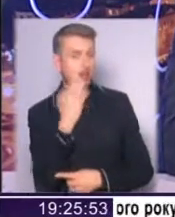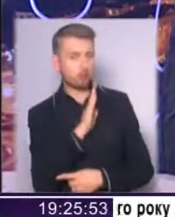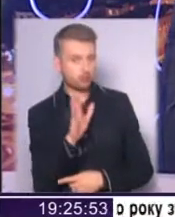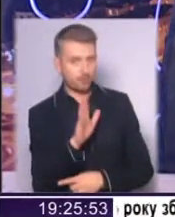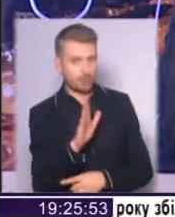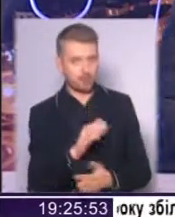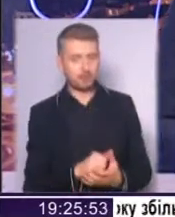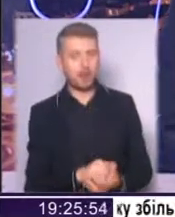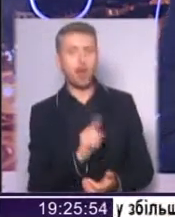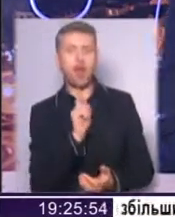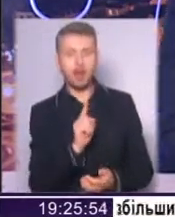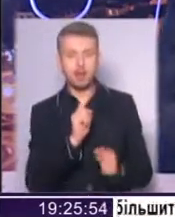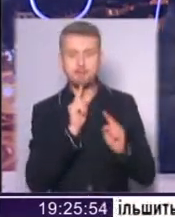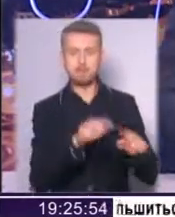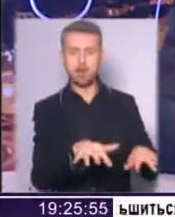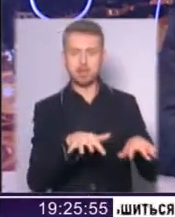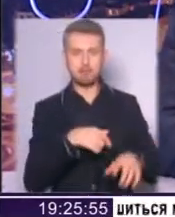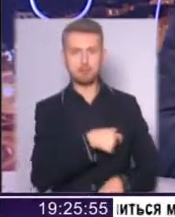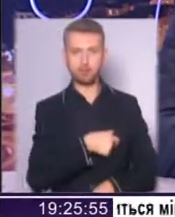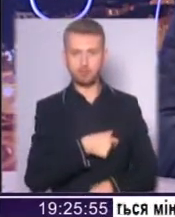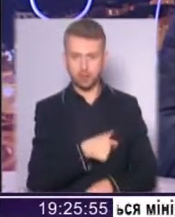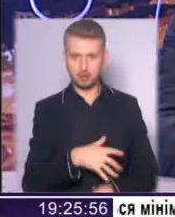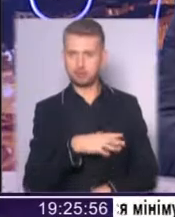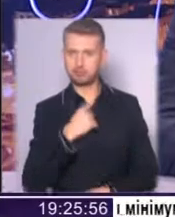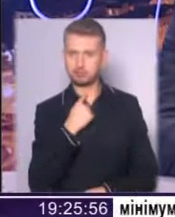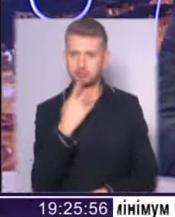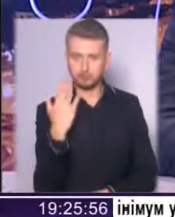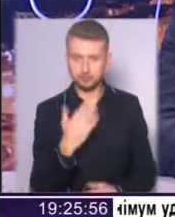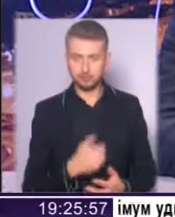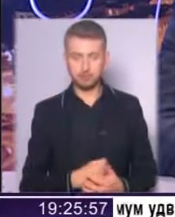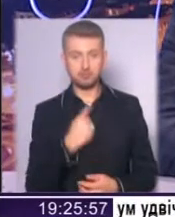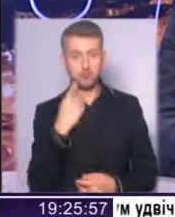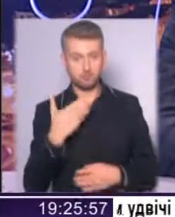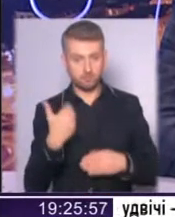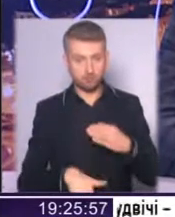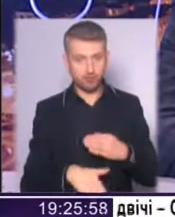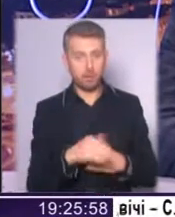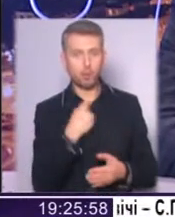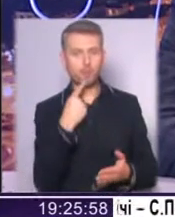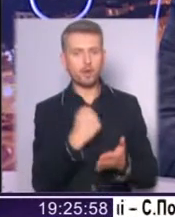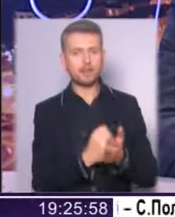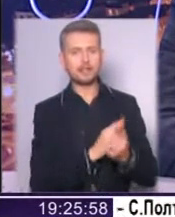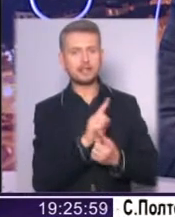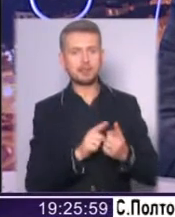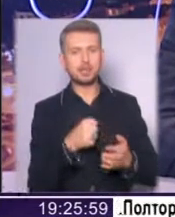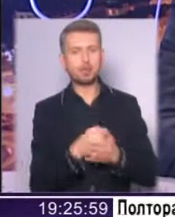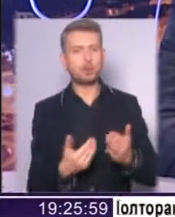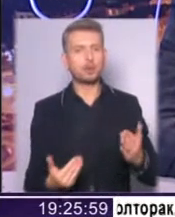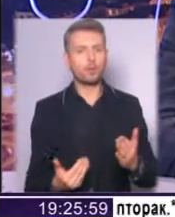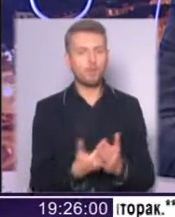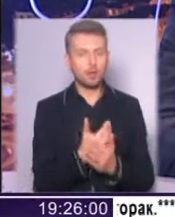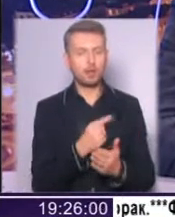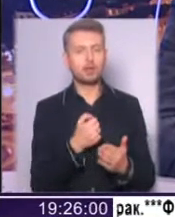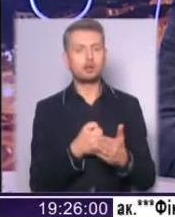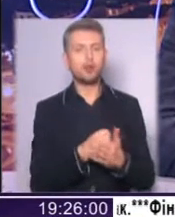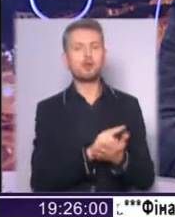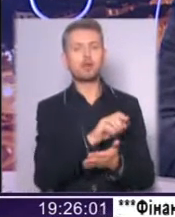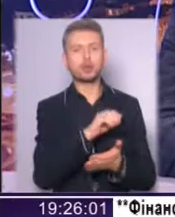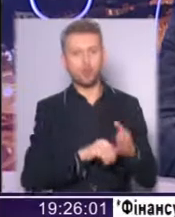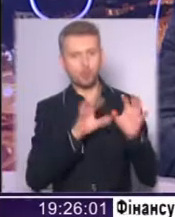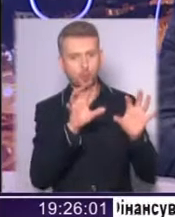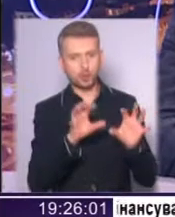дірки? Дуже просто. То, звісно, що ми вчора, окрім бюджету, ще ж голосували за зміни в податковий кодекс, так?